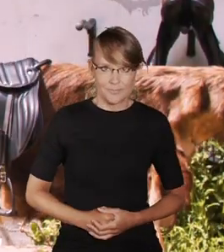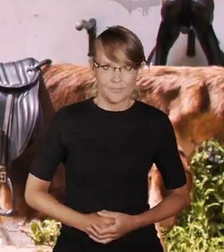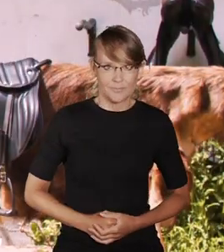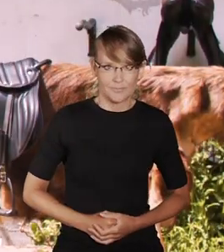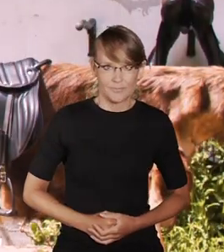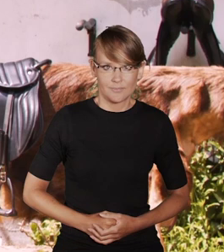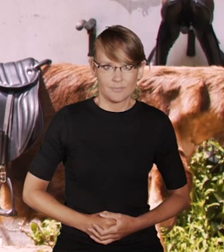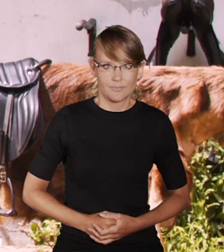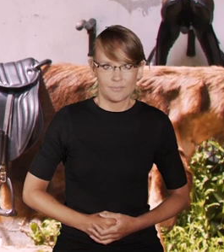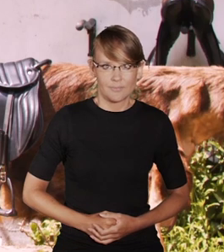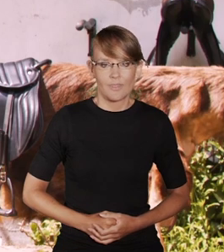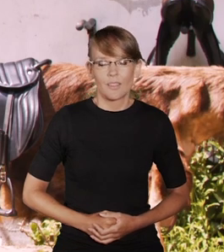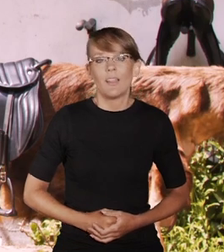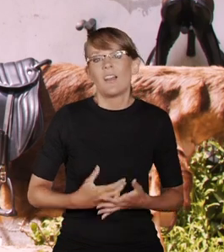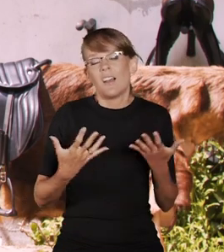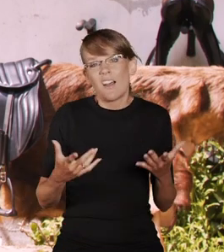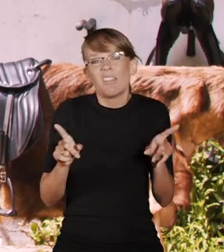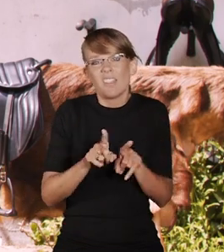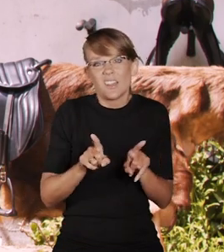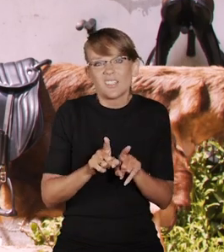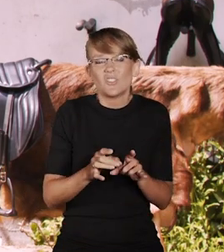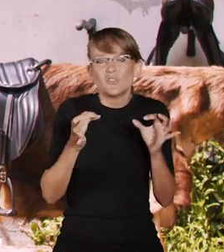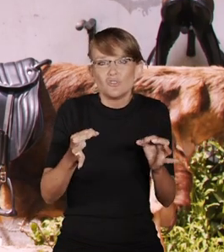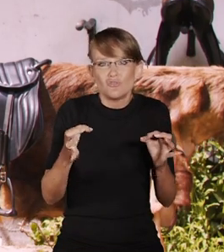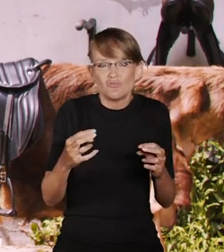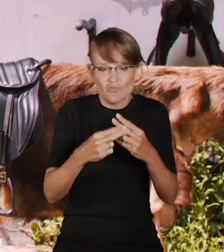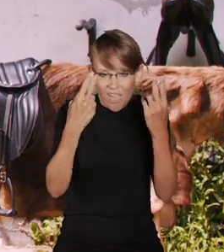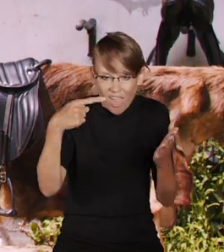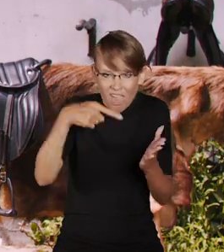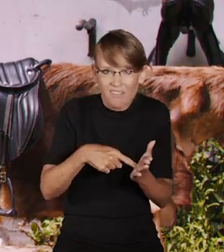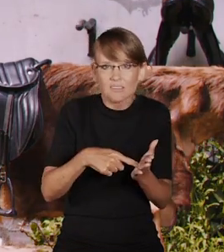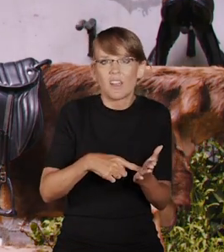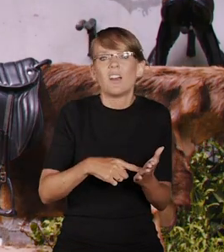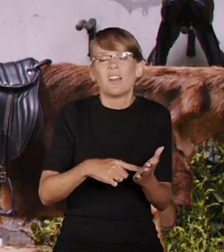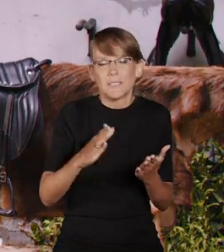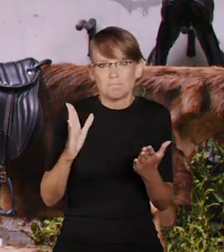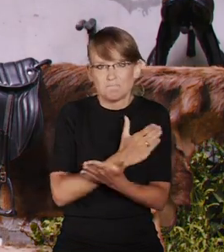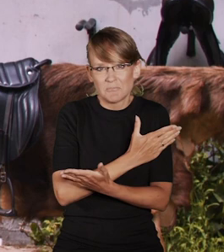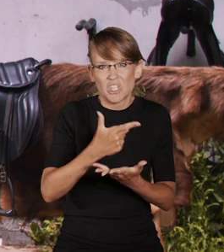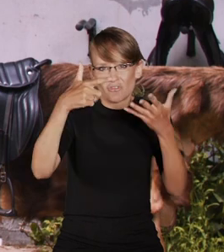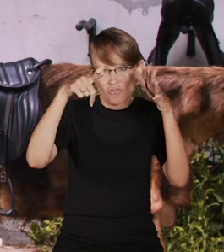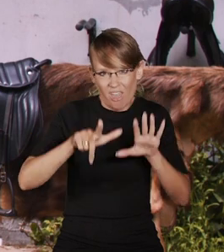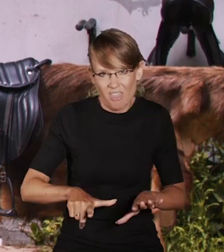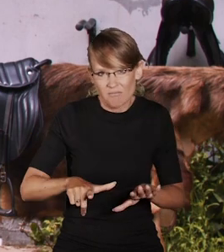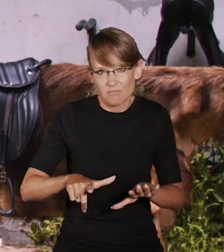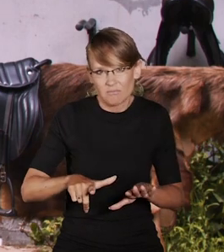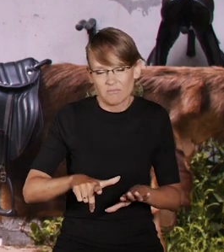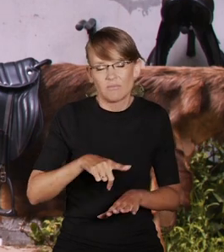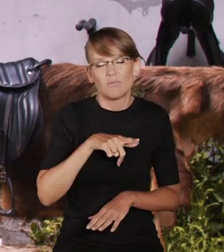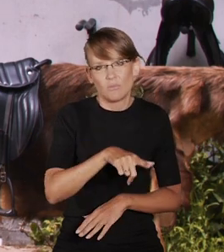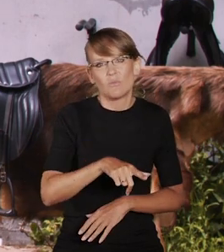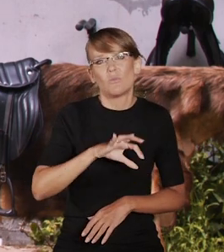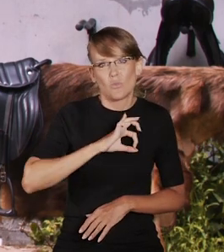Pojutrze z miasta wróci mój rządca. Polecę uiścić mu tę należność. Na razie nie mogę uwzględnić pańskich